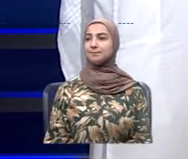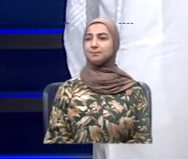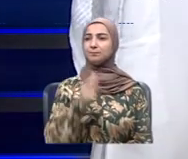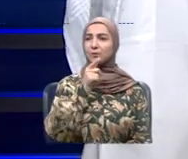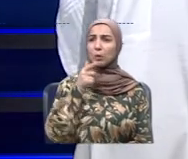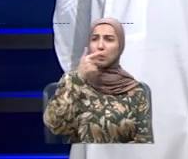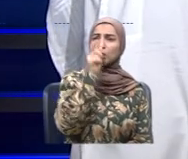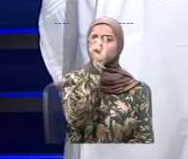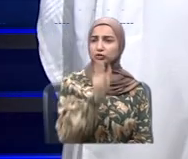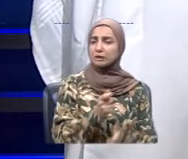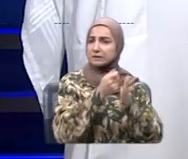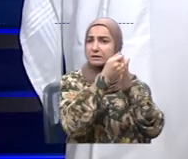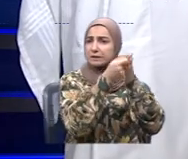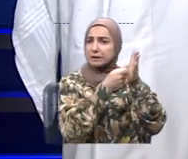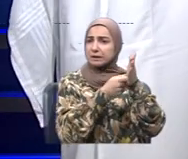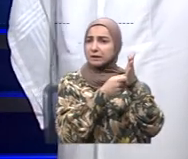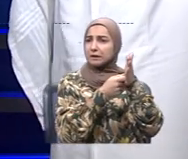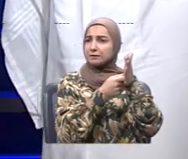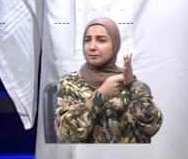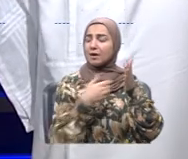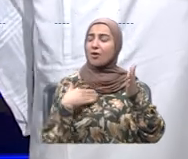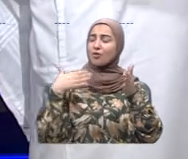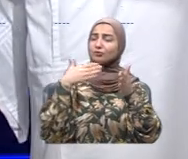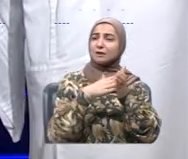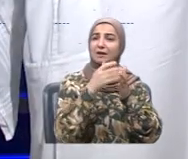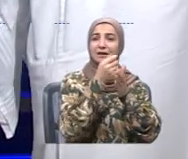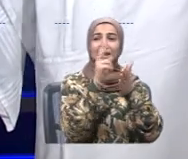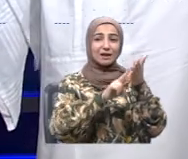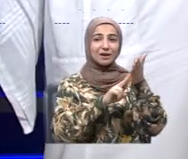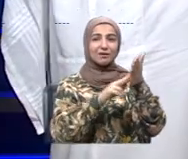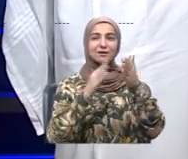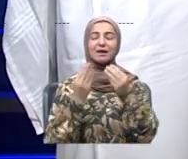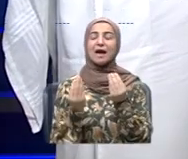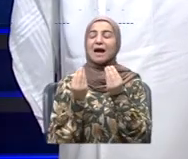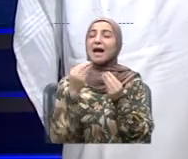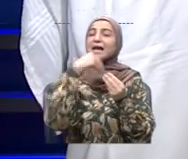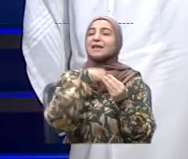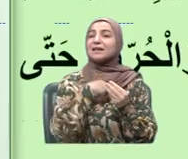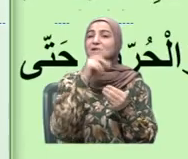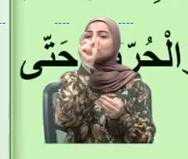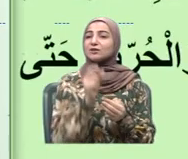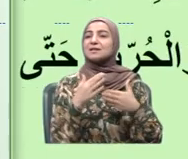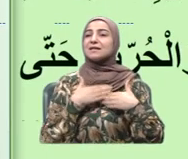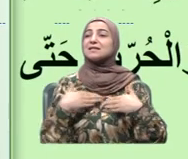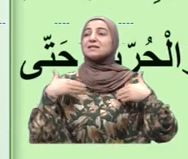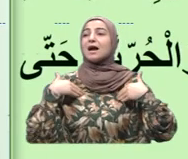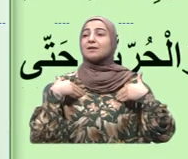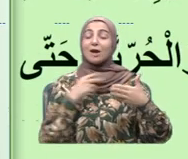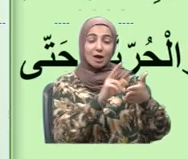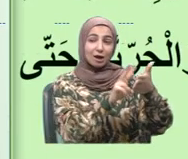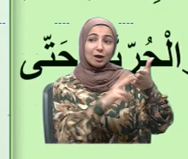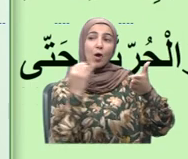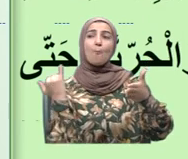قال أن القراءة تفضي إلى السعادة، فلا يجوز إغفالها، فالقراءة مهمة في